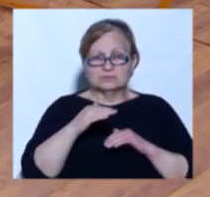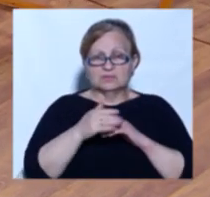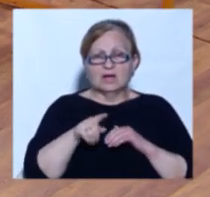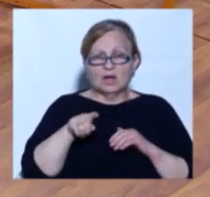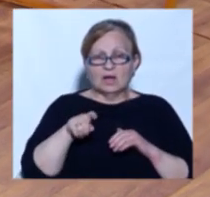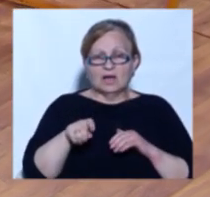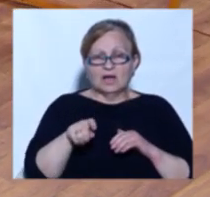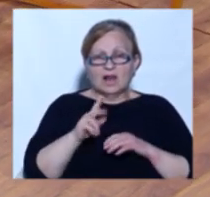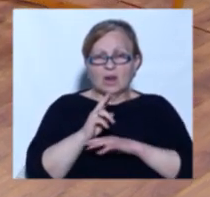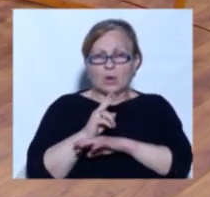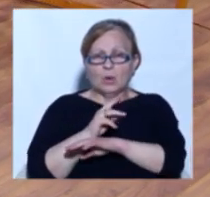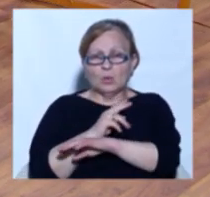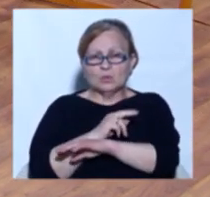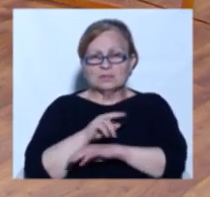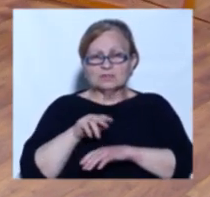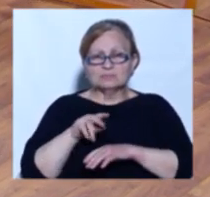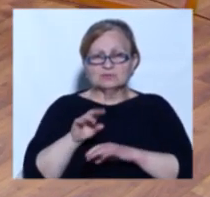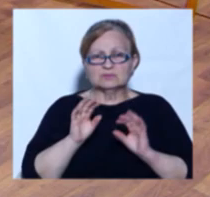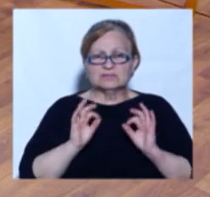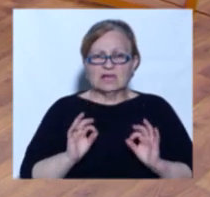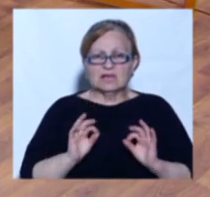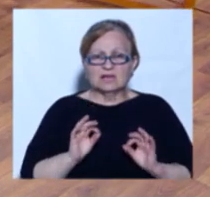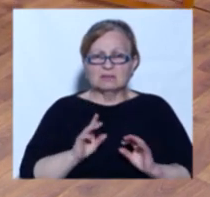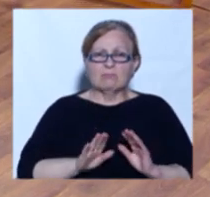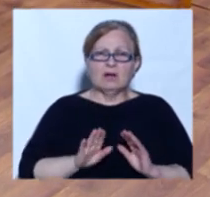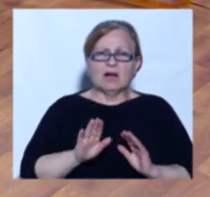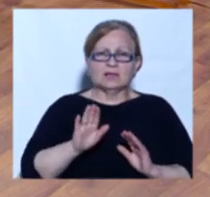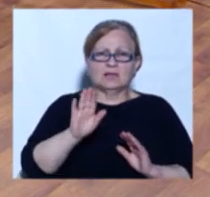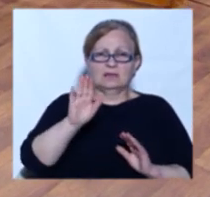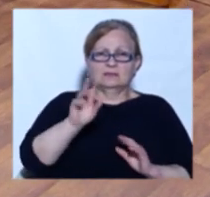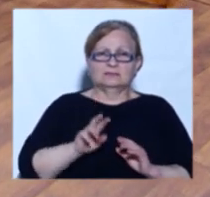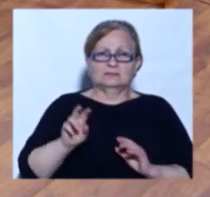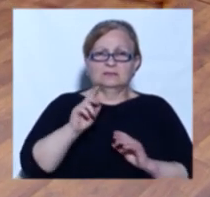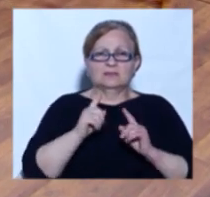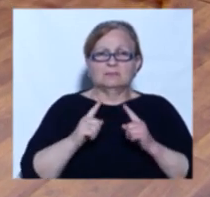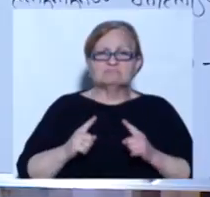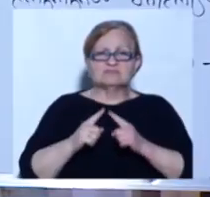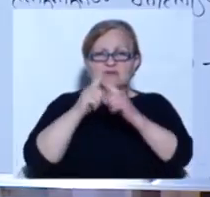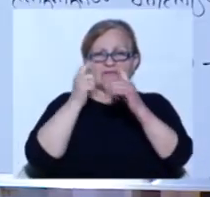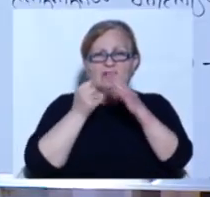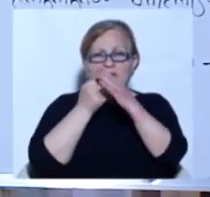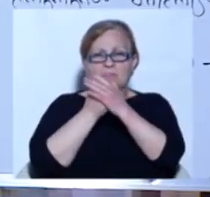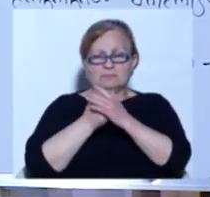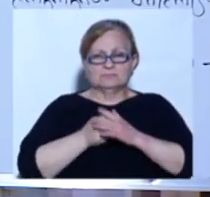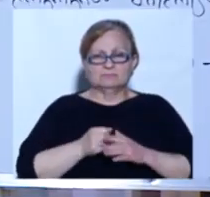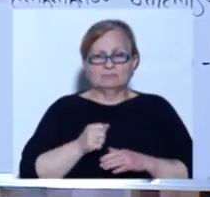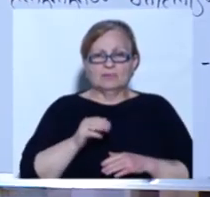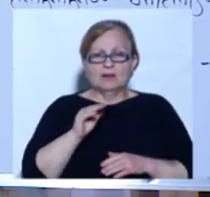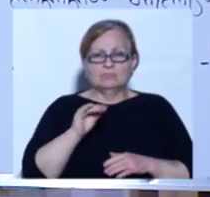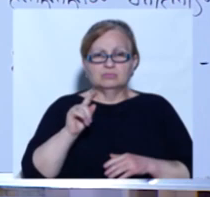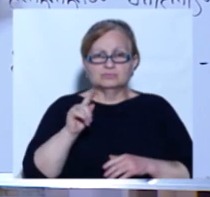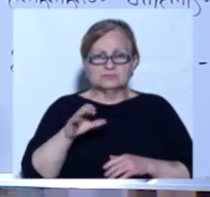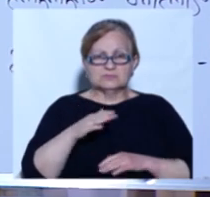ლოკოკინა მიცოცავს ნელა. მაღლა, სულ მაღლა, წვერვალებამდე. ფუძის ფერდობზე